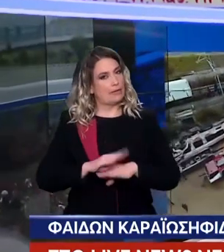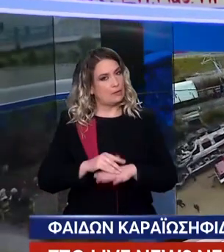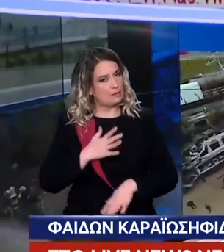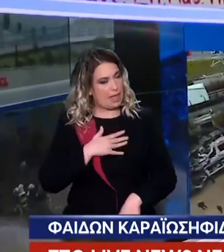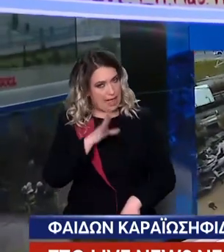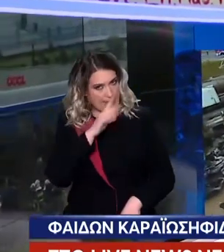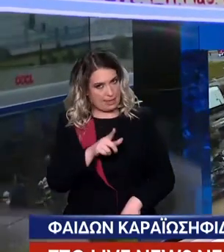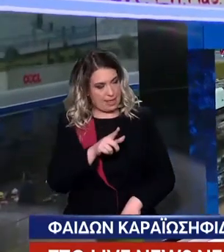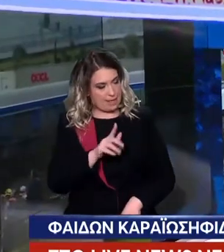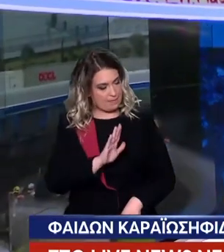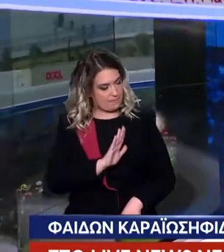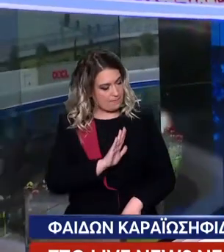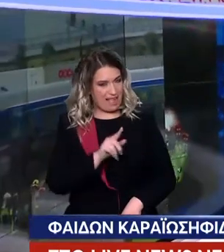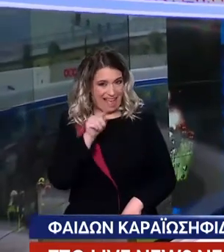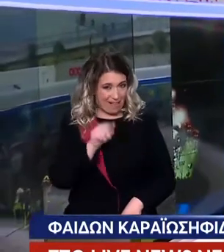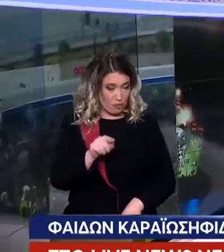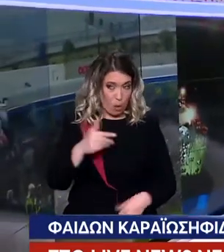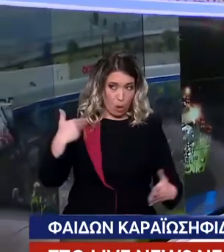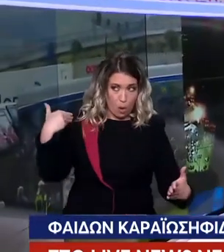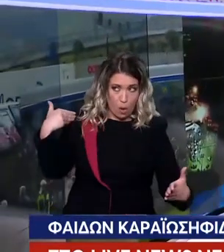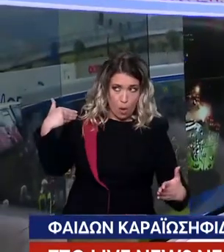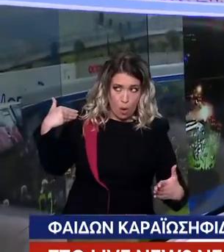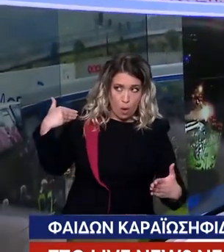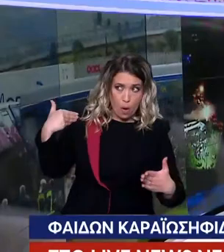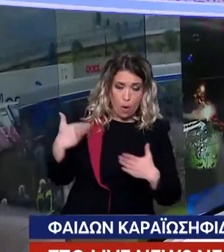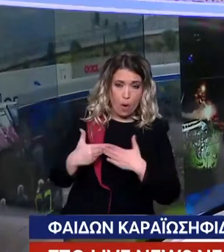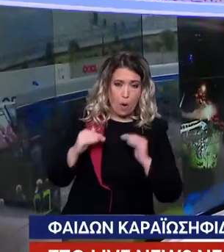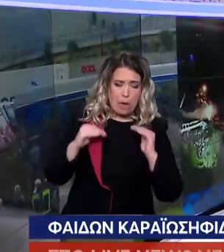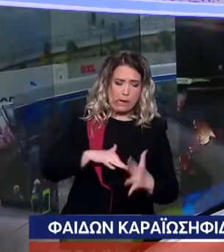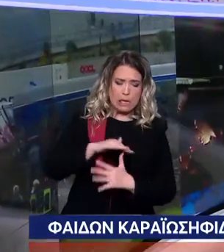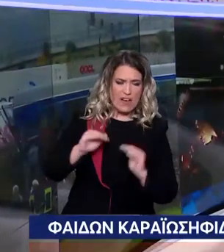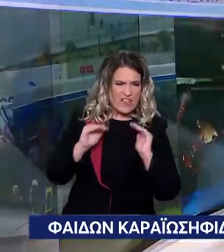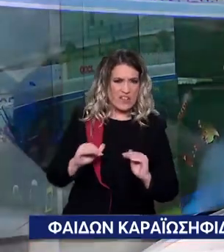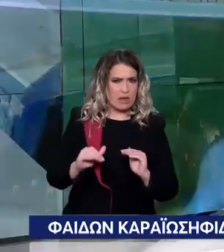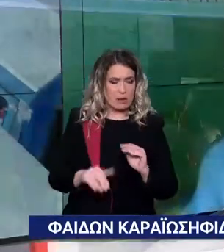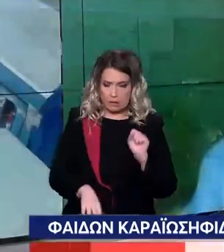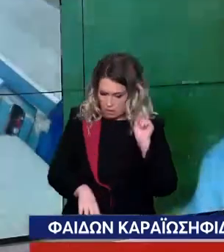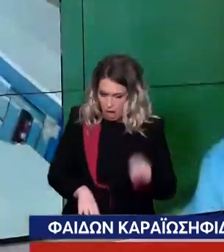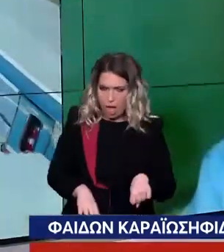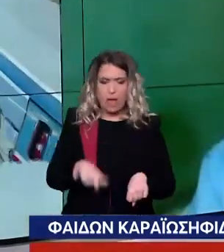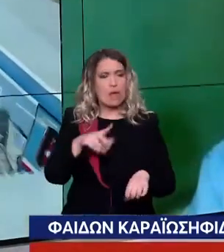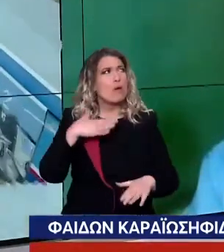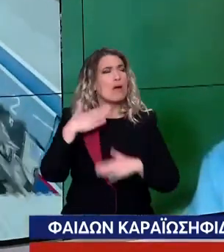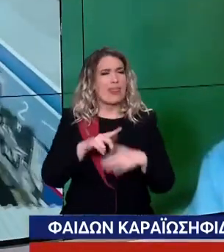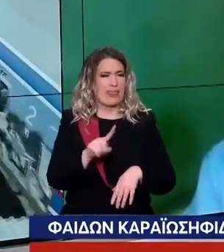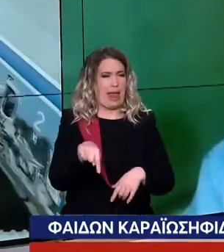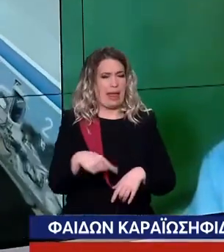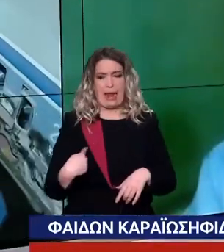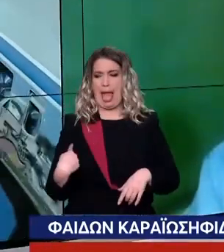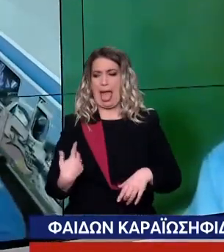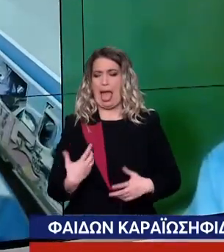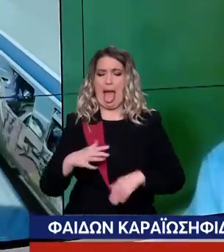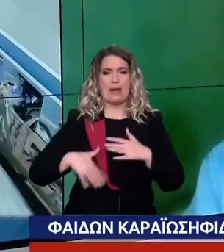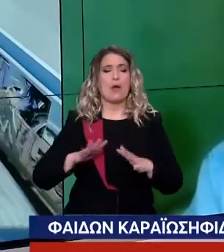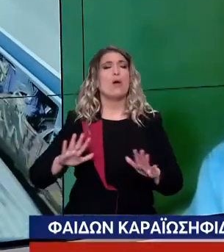εδώ μιλάμε για μια διαχρονική κατάσταση διαχρονική αυτό πάει πάει χρόνια πάει δεκαετίες δεν είναι περσινό ούτε προπέρσινο